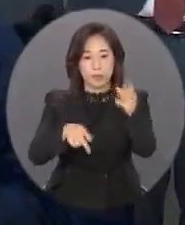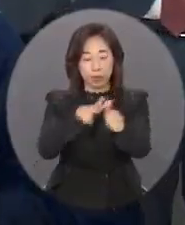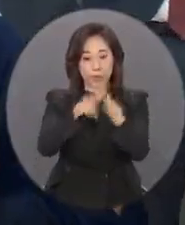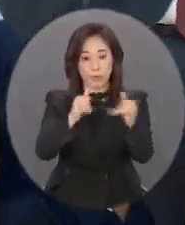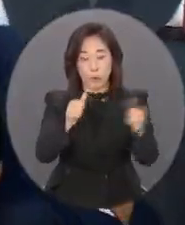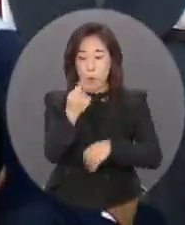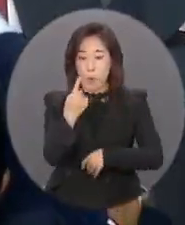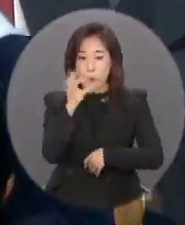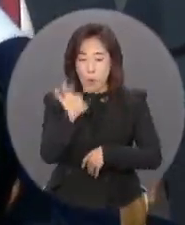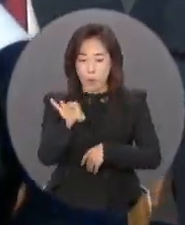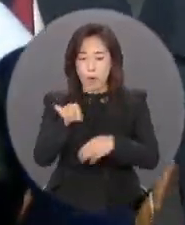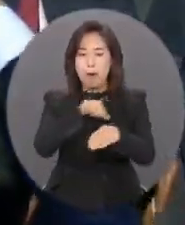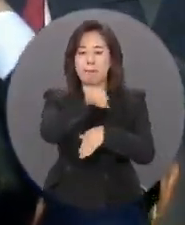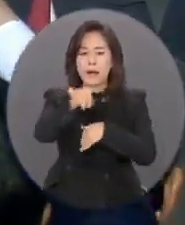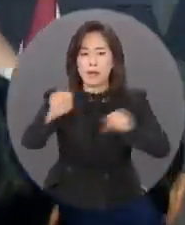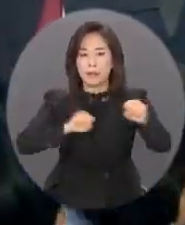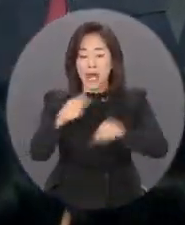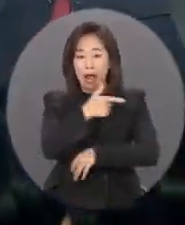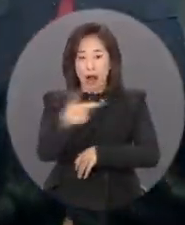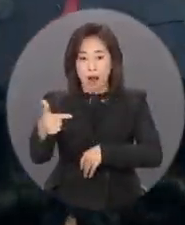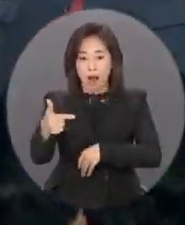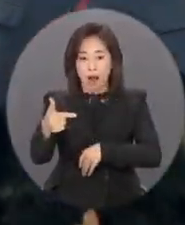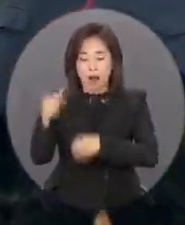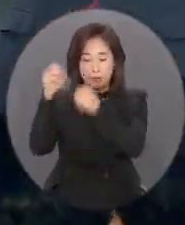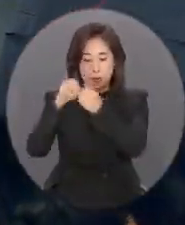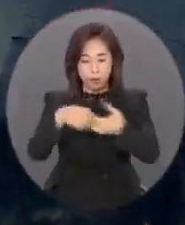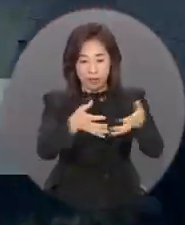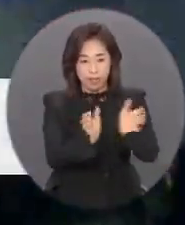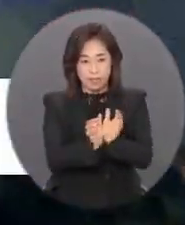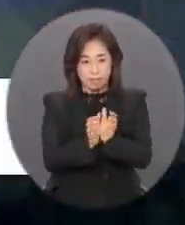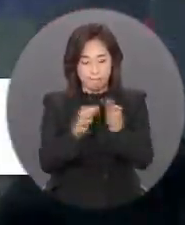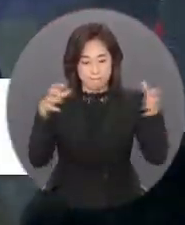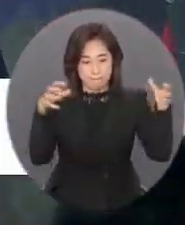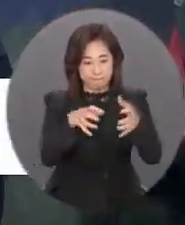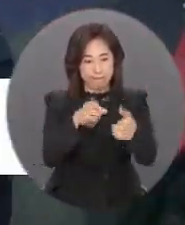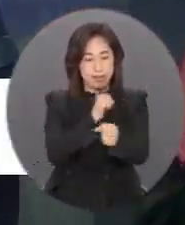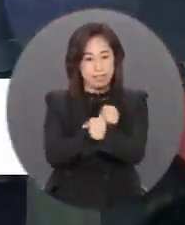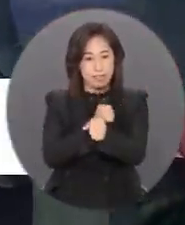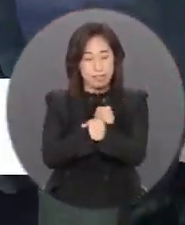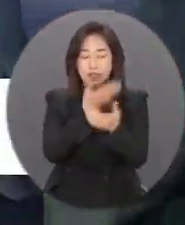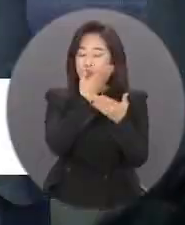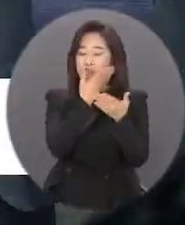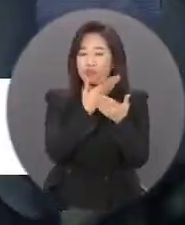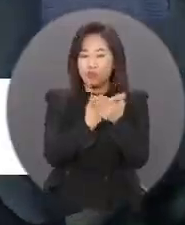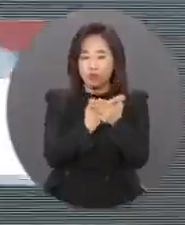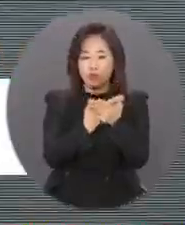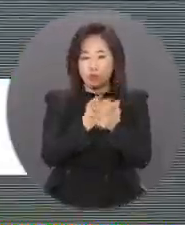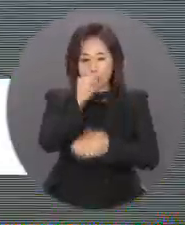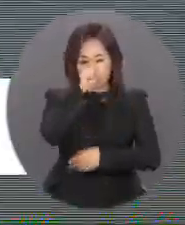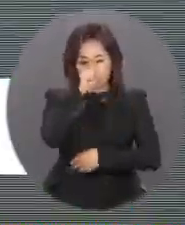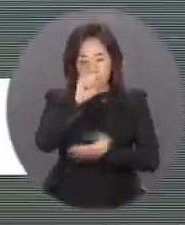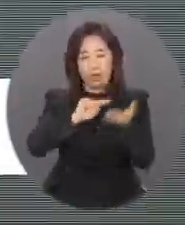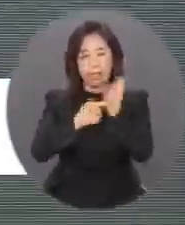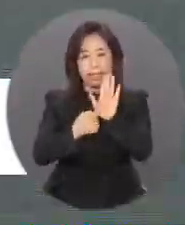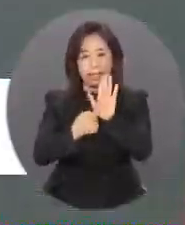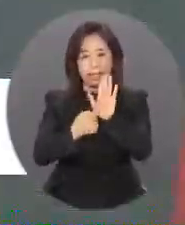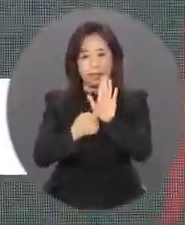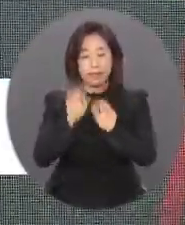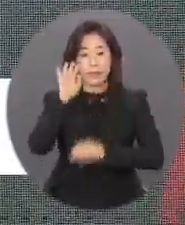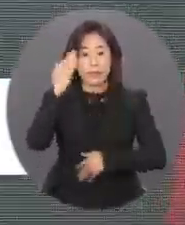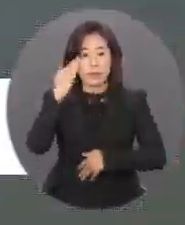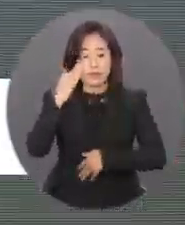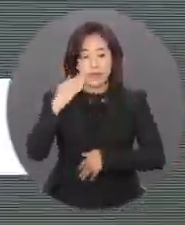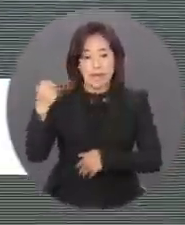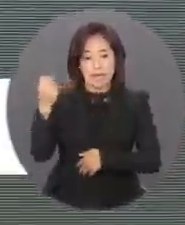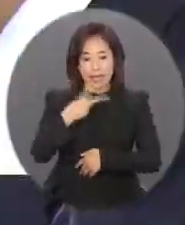홍준표 후보보다 외연이 넓어 보수층을 결집시키는 거점 역할을 하는 게 장점으로 꼽히고 있습니다. 또 최근